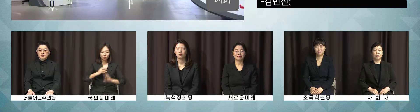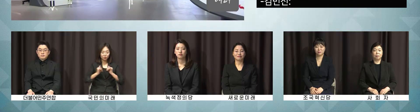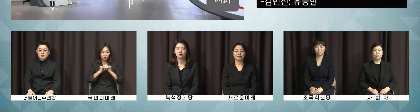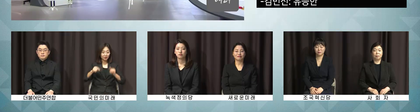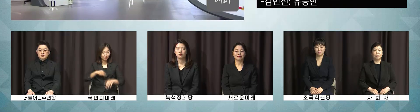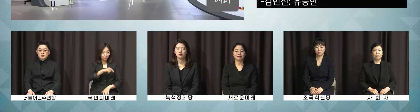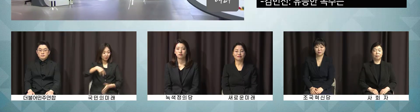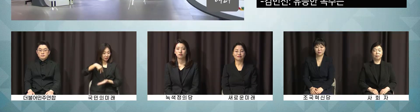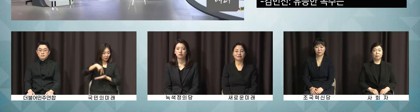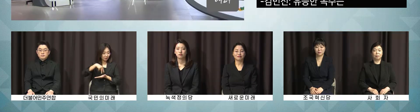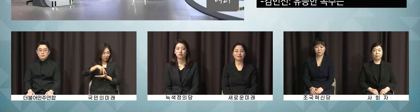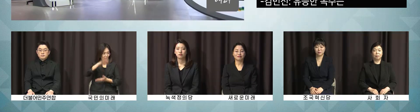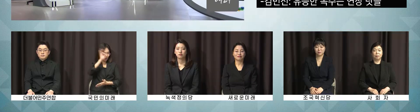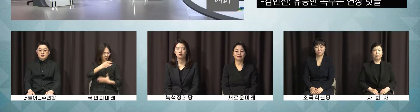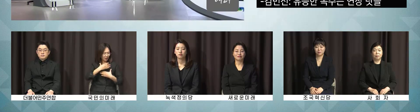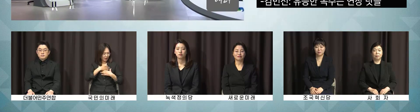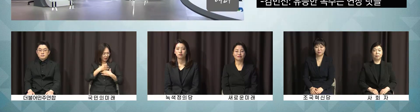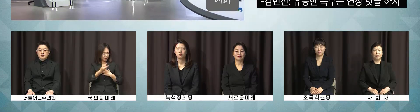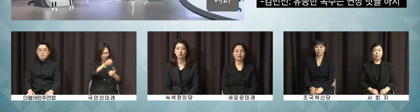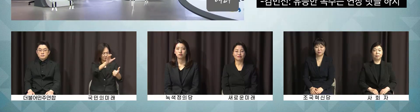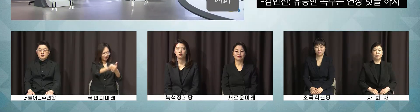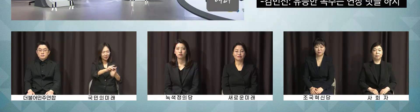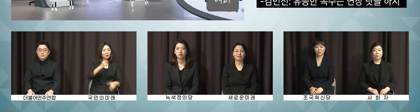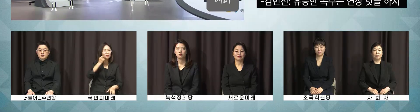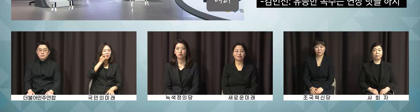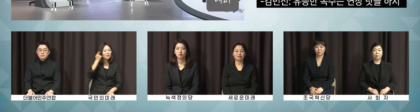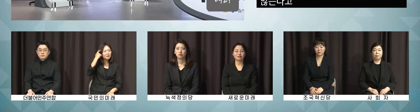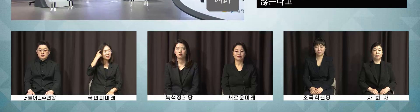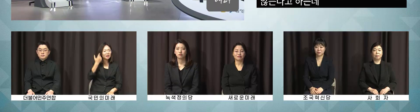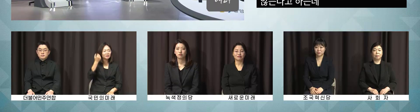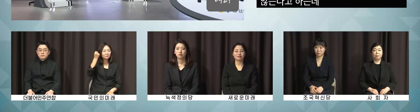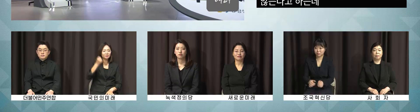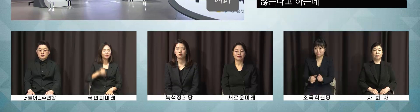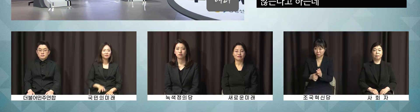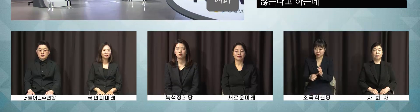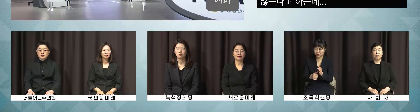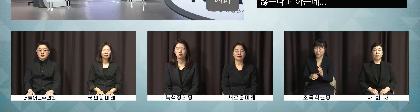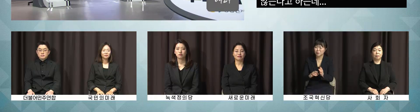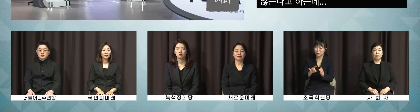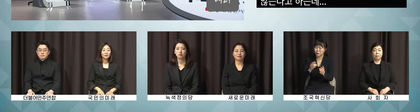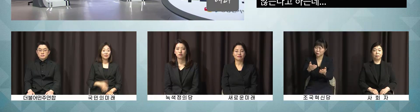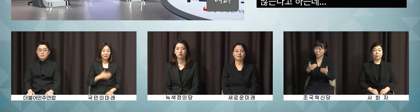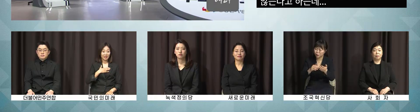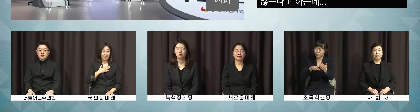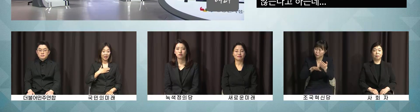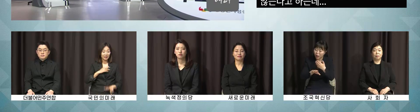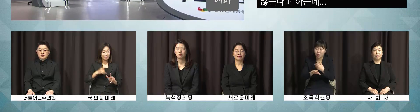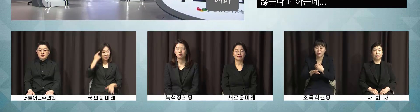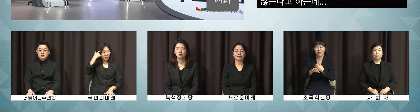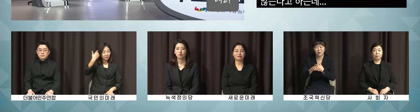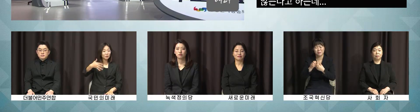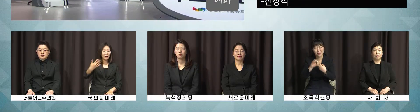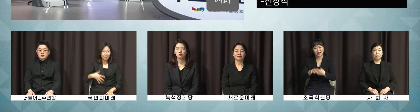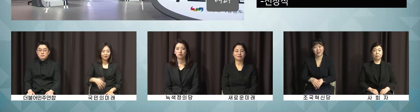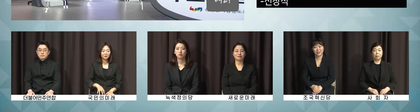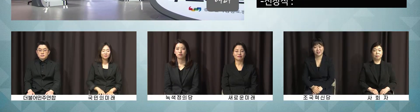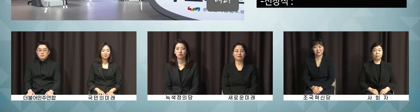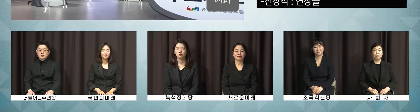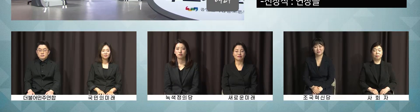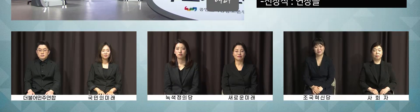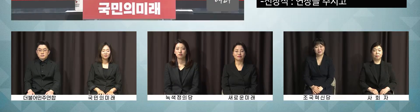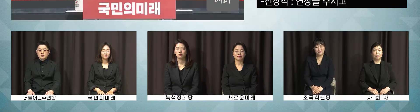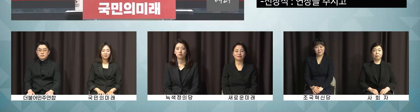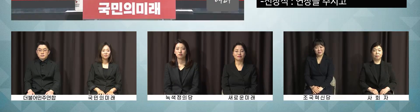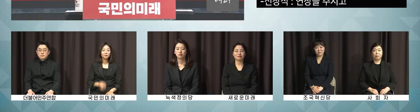국민의 안전을 맡길 수가 있겠는가 이런 생각을 할 수밖에 연장을 없고요. 주시고 제가 말씀을 아직 하세요. 질문을 안 드렸습니다. 네.